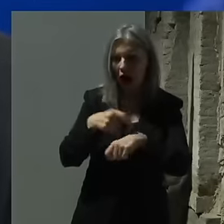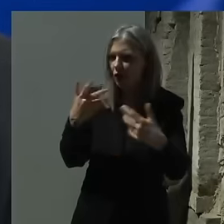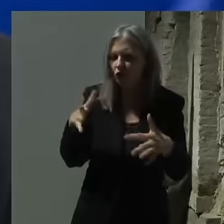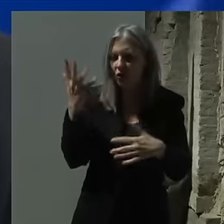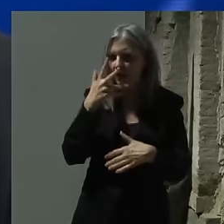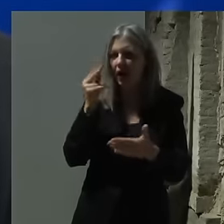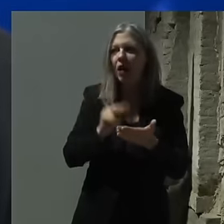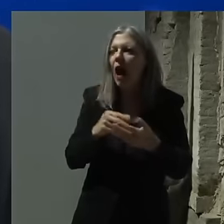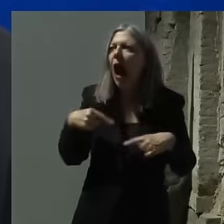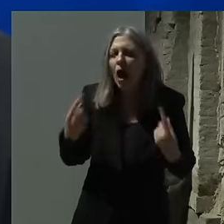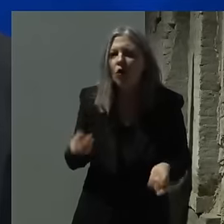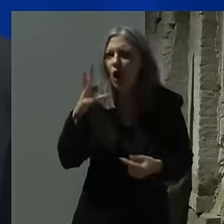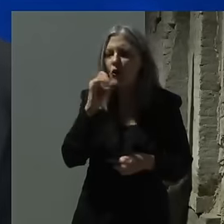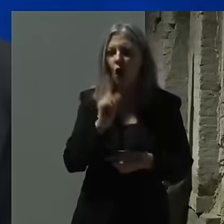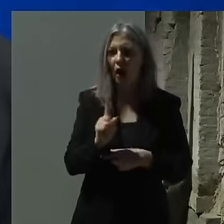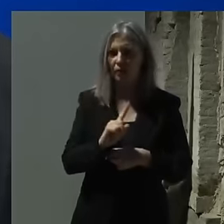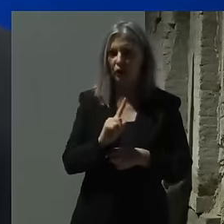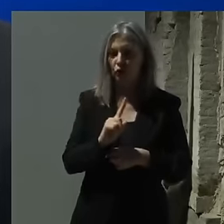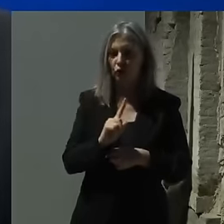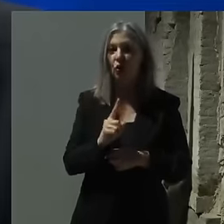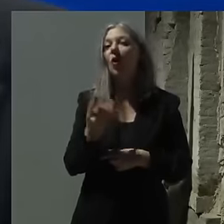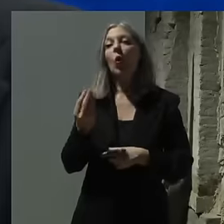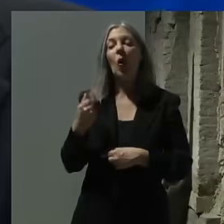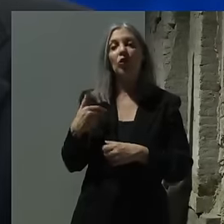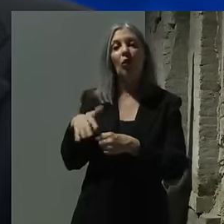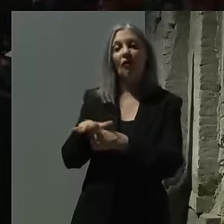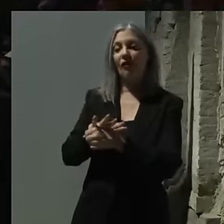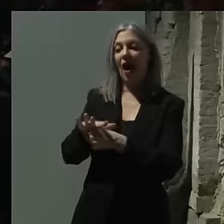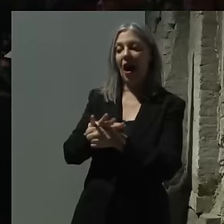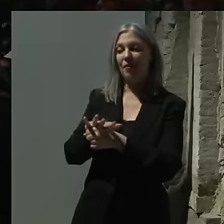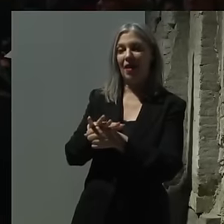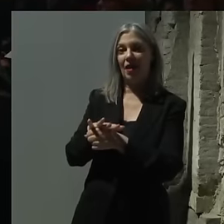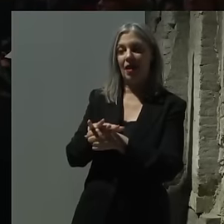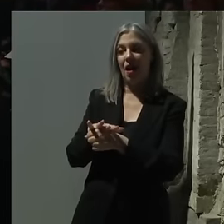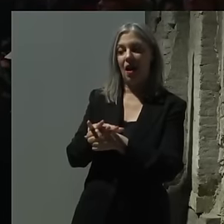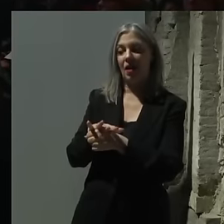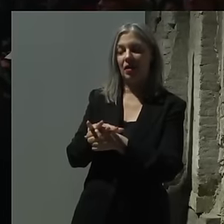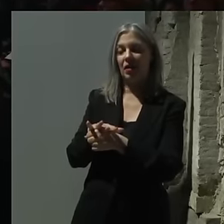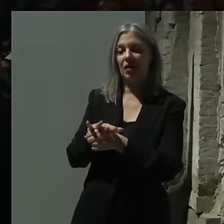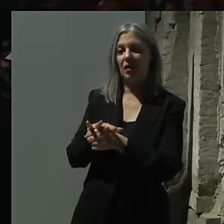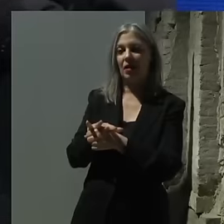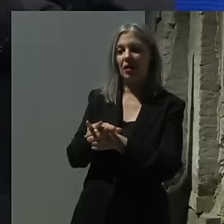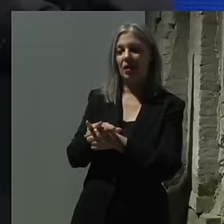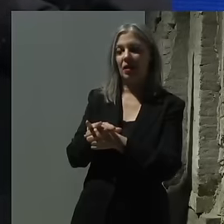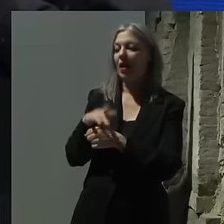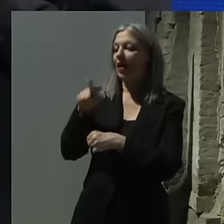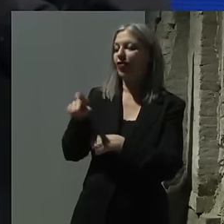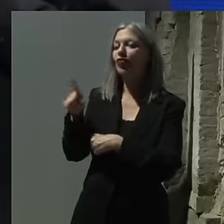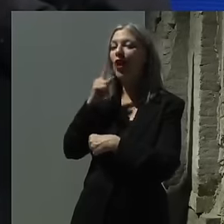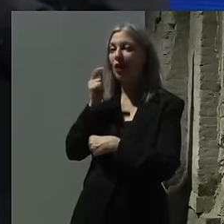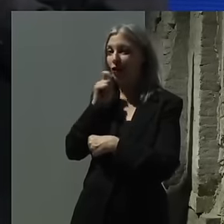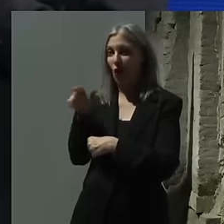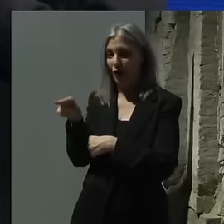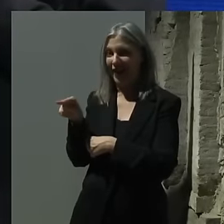capire tuttora, perché quando i familiari, i genitori testimoniano a